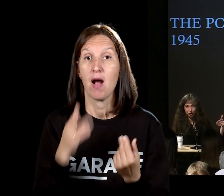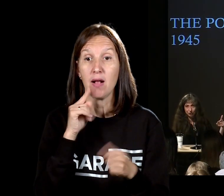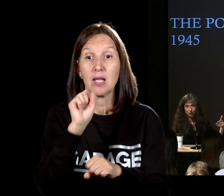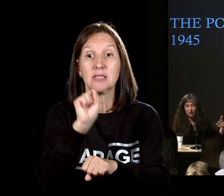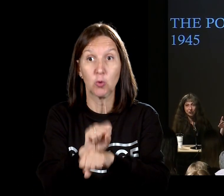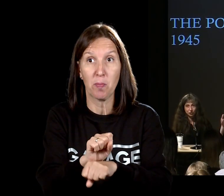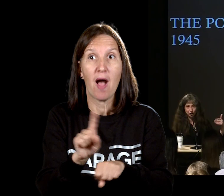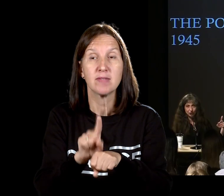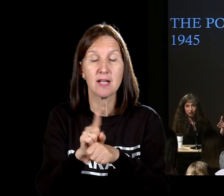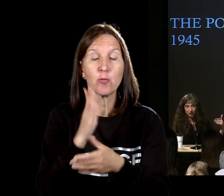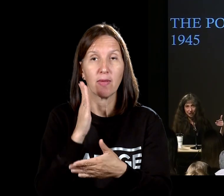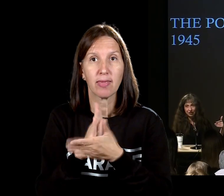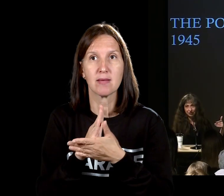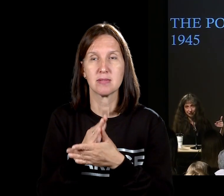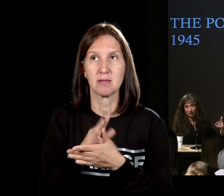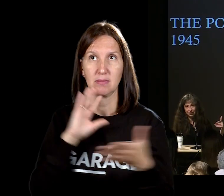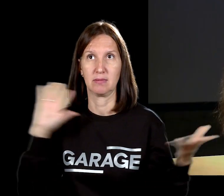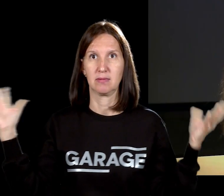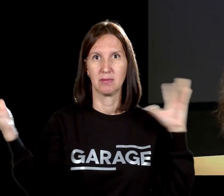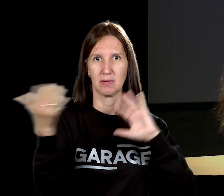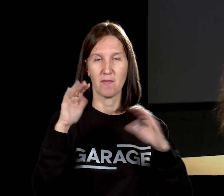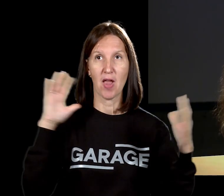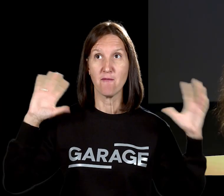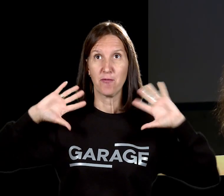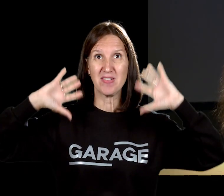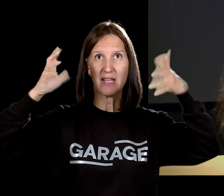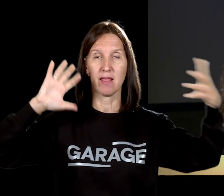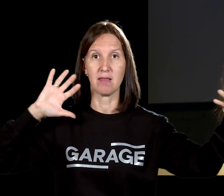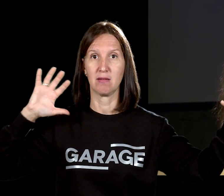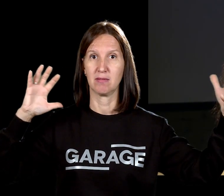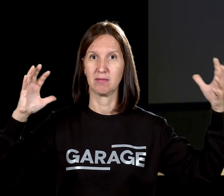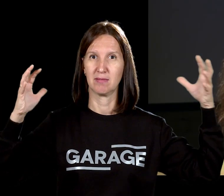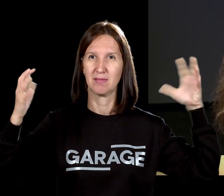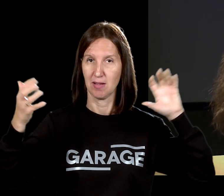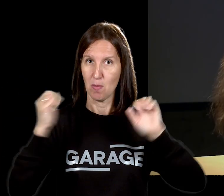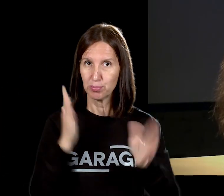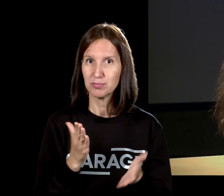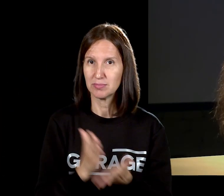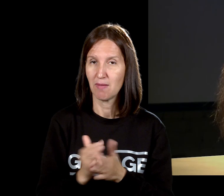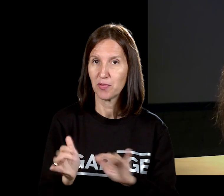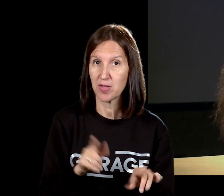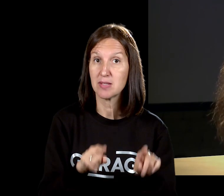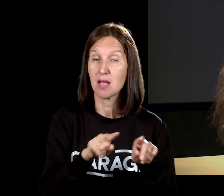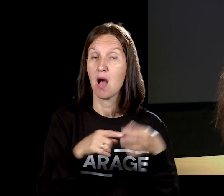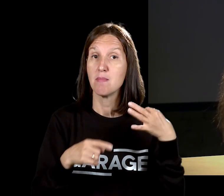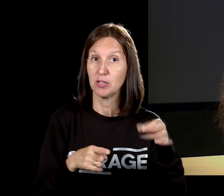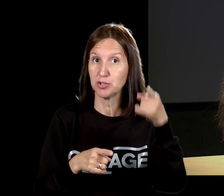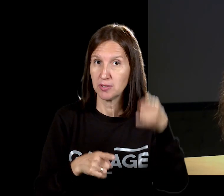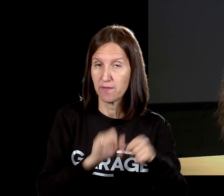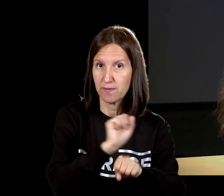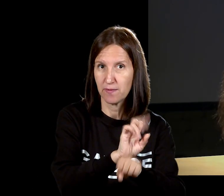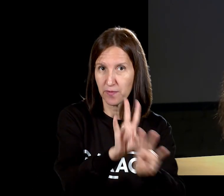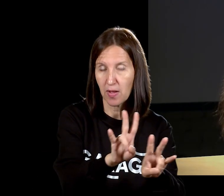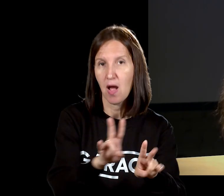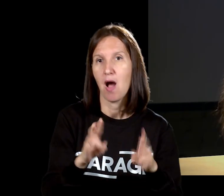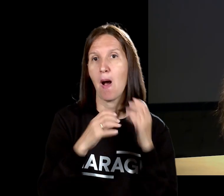бесконечное движение, движение Вселенной, движение, которое никогда не прекращается, как бы движение мироздания, которое нужно передать,